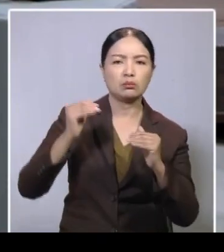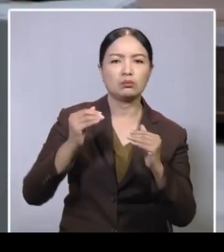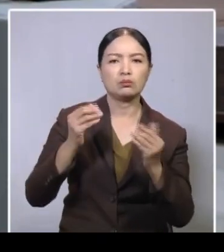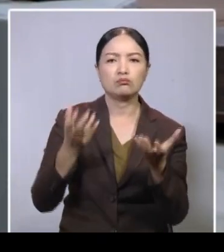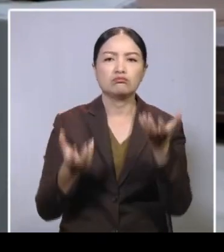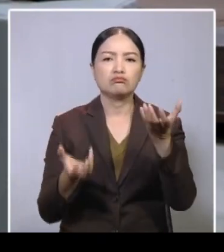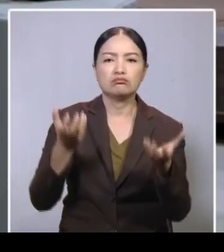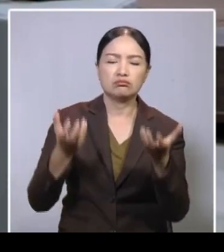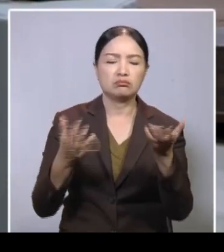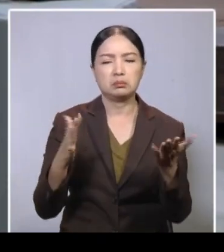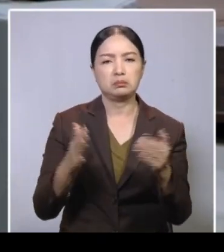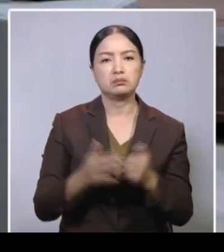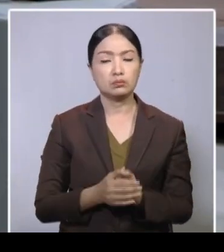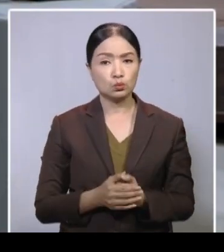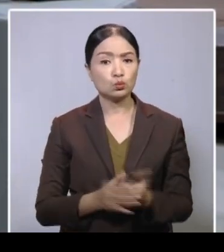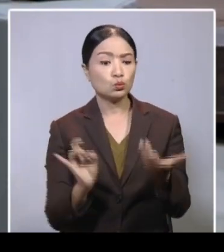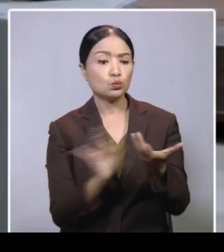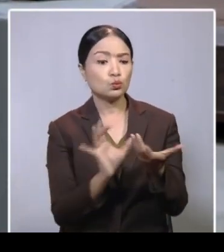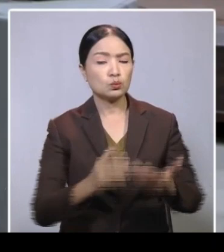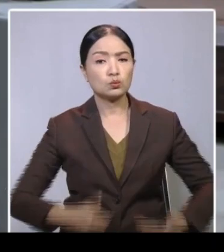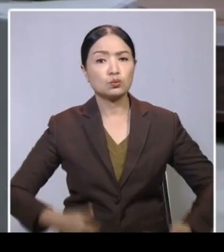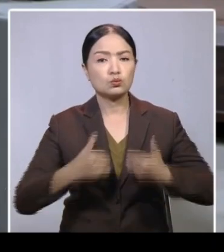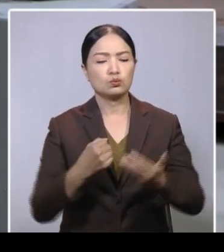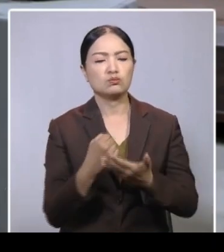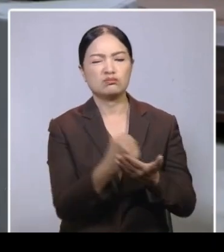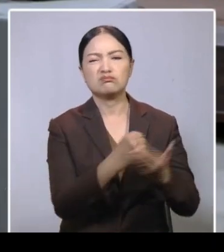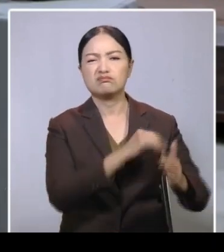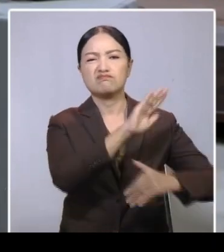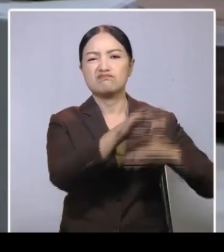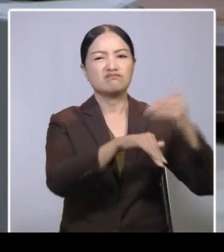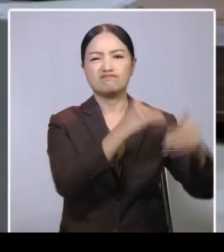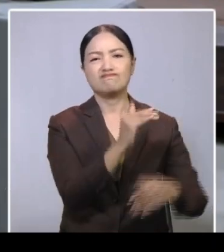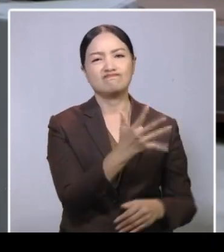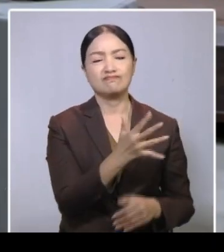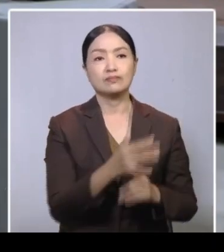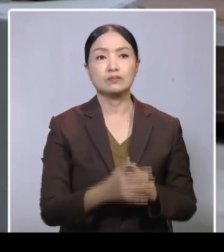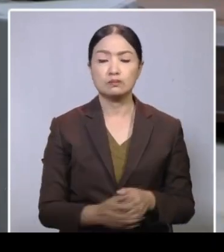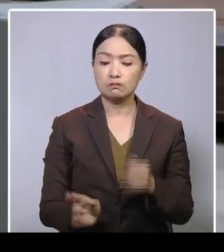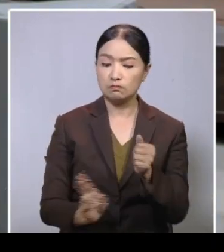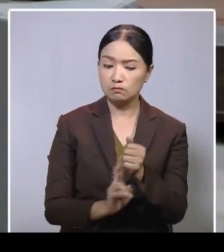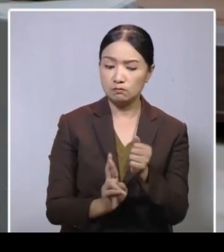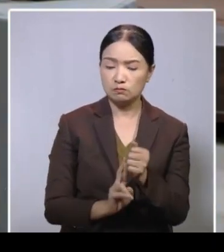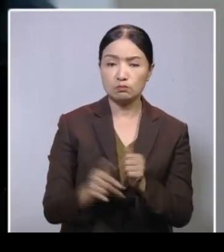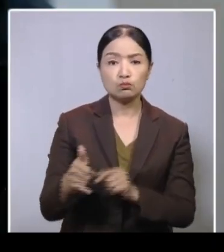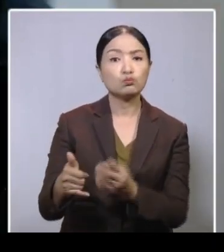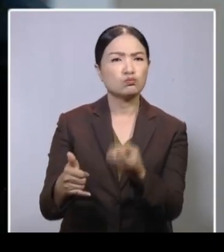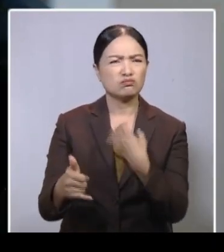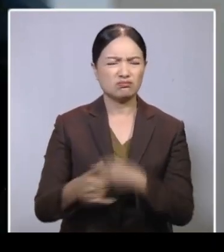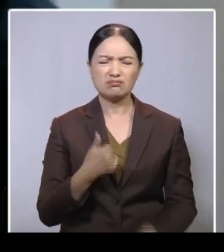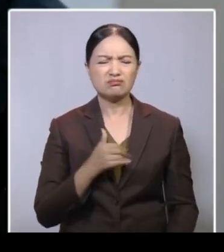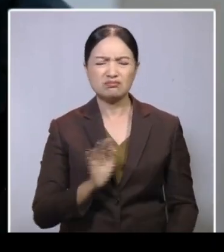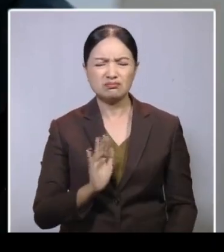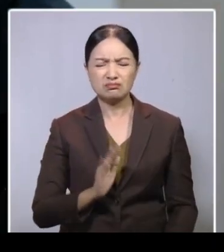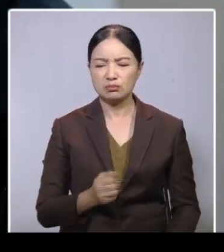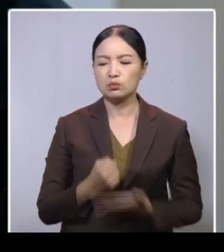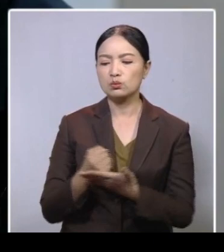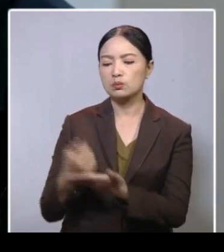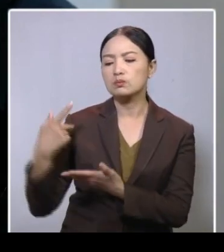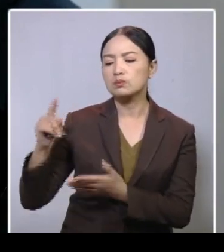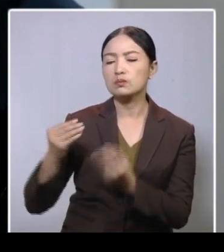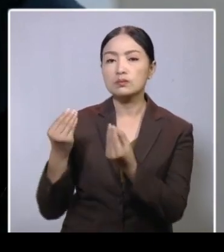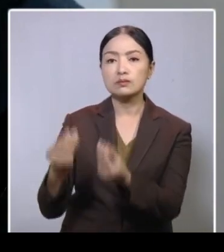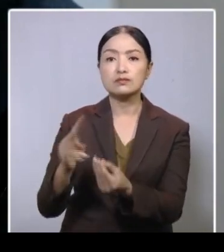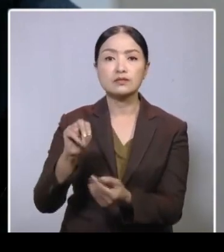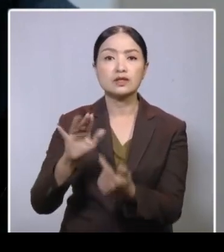คุณภาพชีวิตของประชาชนในทุกระดับรองผู้ว่ากรุงเทพฯย้ำว่าผังเมืองนี้ไม่ได้เอื้อกับนายทุนแน่นอนค่ะโดย